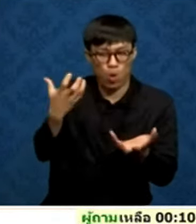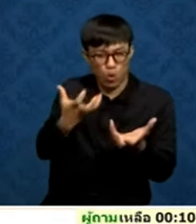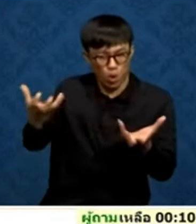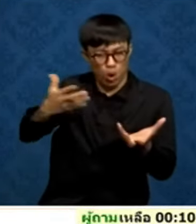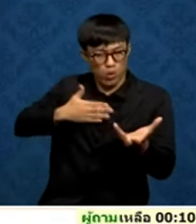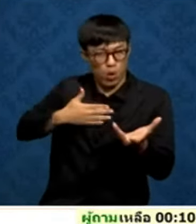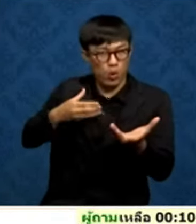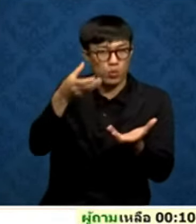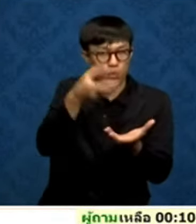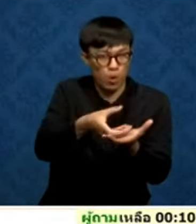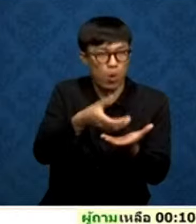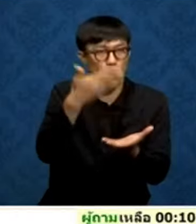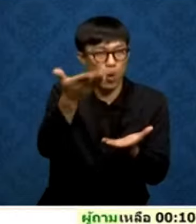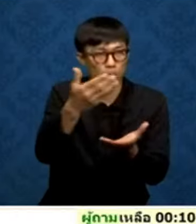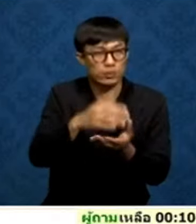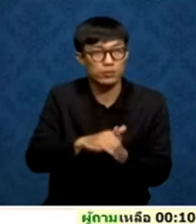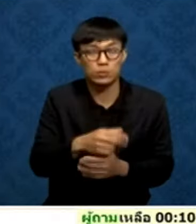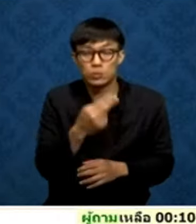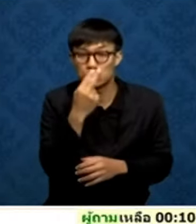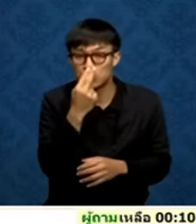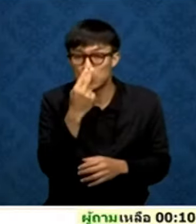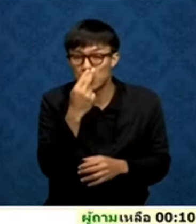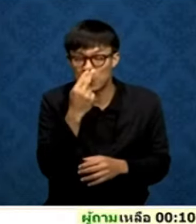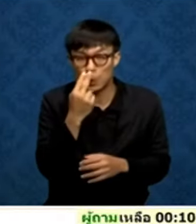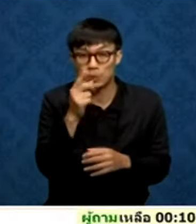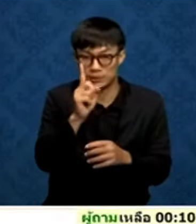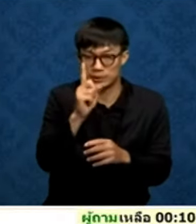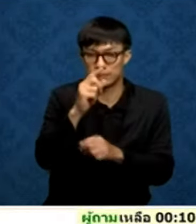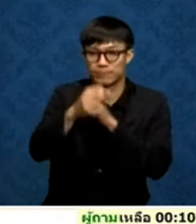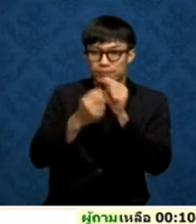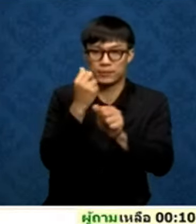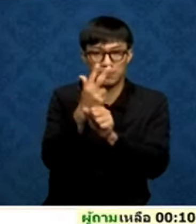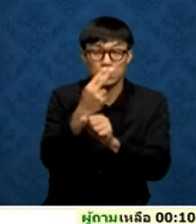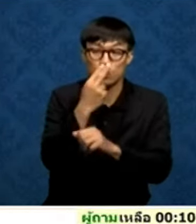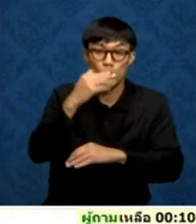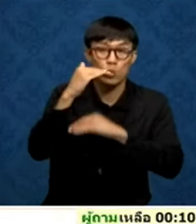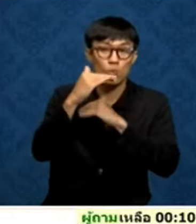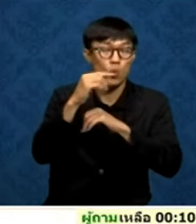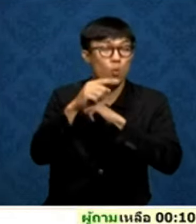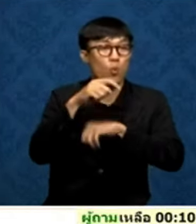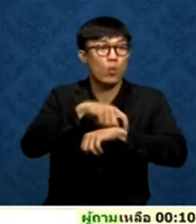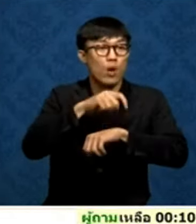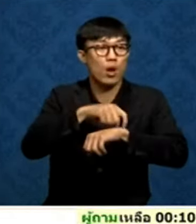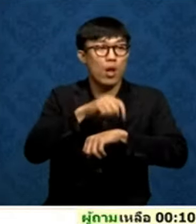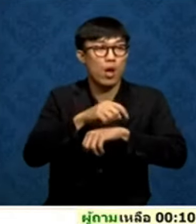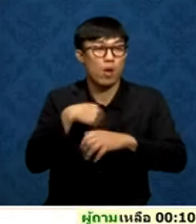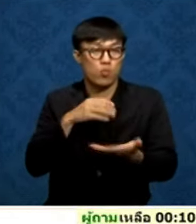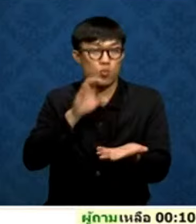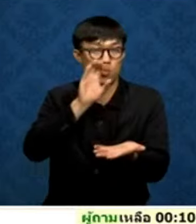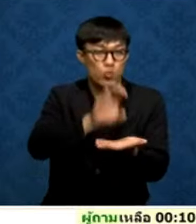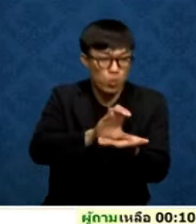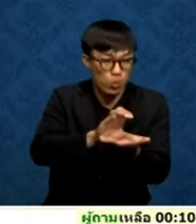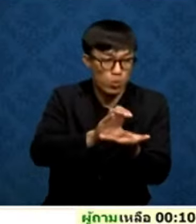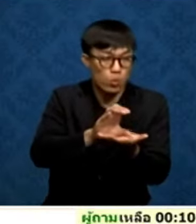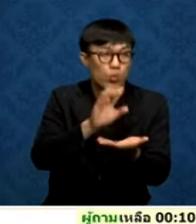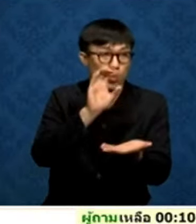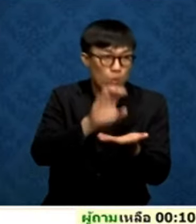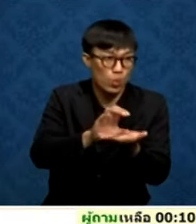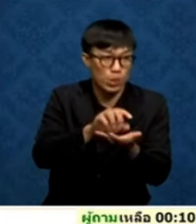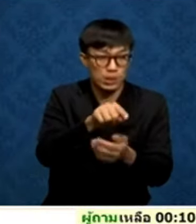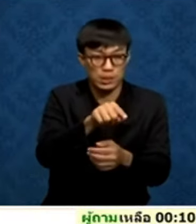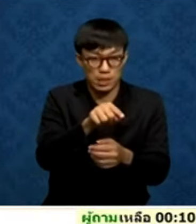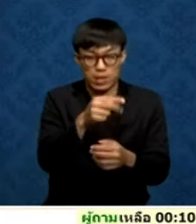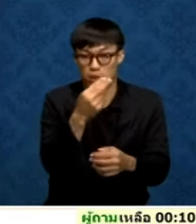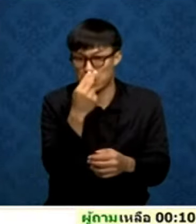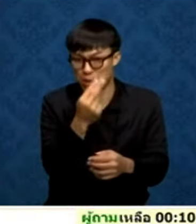ราเห็นนี้เนี่ยโดยทั่วไปแล้วเราจะให้เวลาเขาไม่เกิน3ปีนะครับในการที่จะเอาการลงทุนเข้ามาจริงๆเพราะนั้นยอดที่เห็นตัวนี้ก็จะ